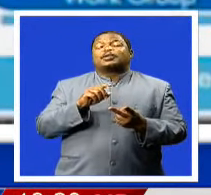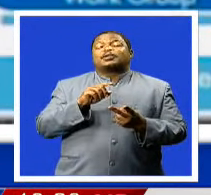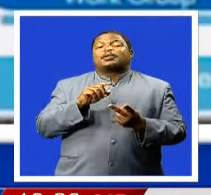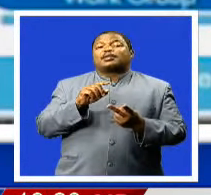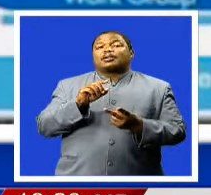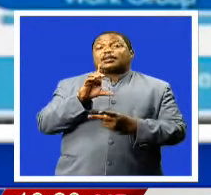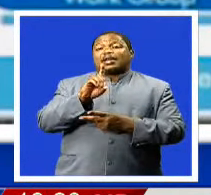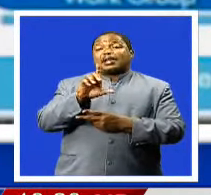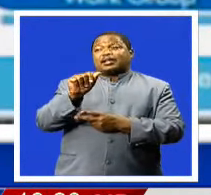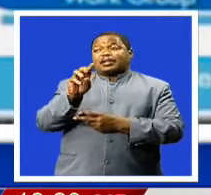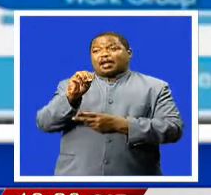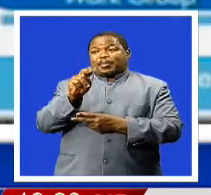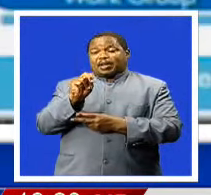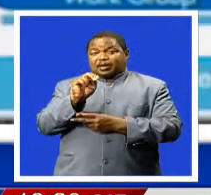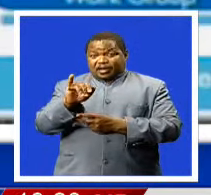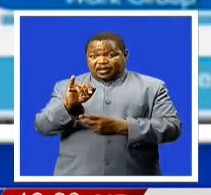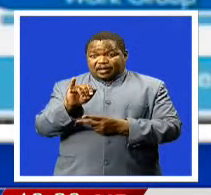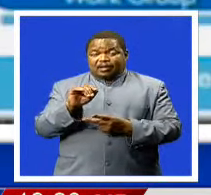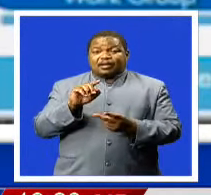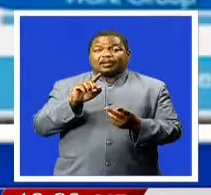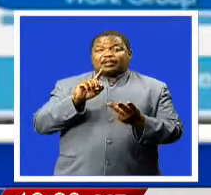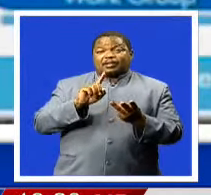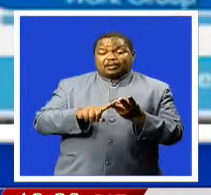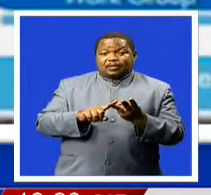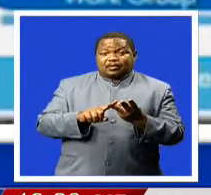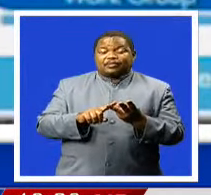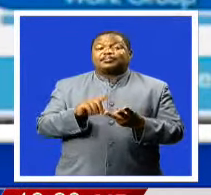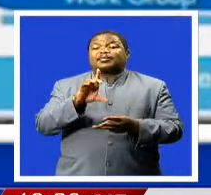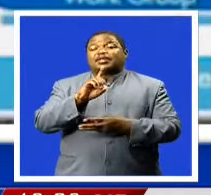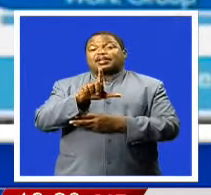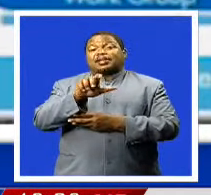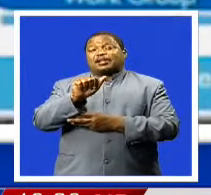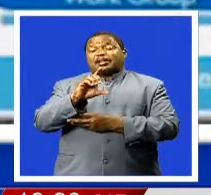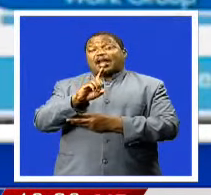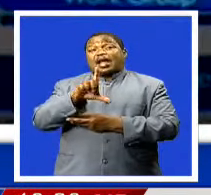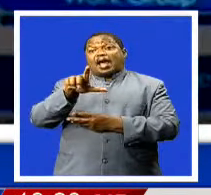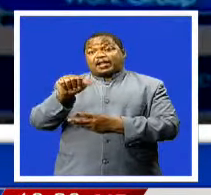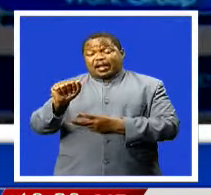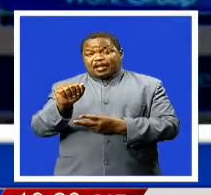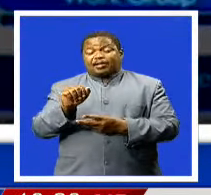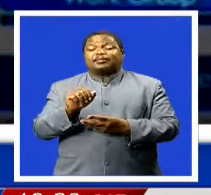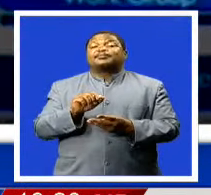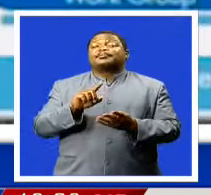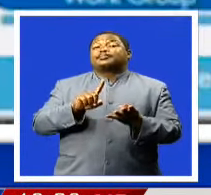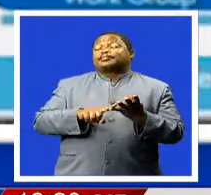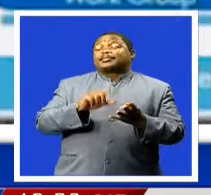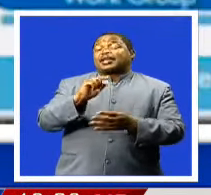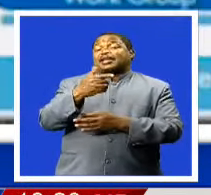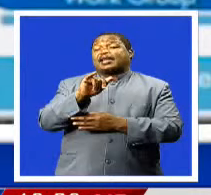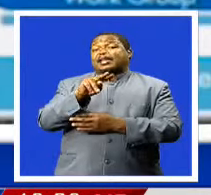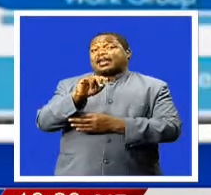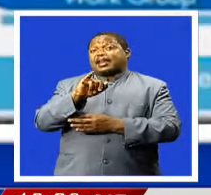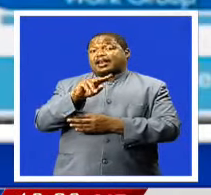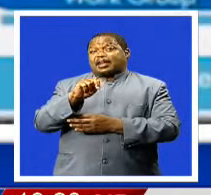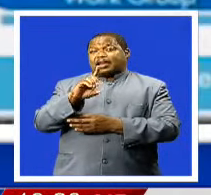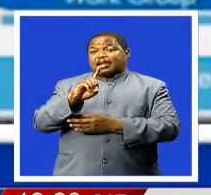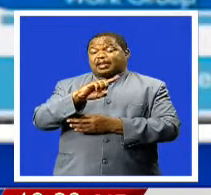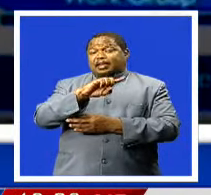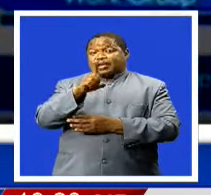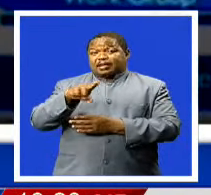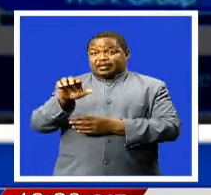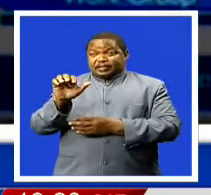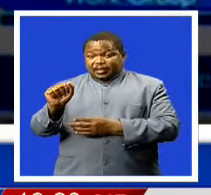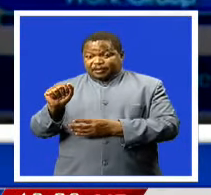Dlamini waka business Eswatini Thuli Dladla waka Facebook kanye na Sithofeni Gininza